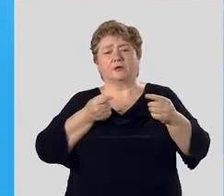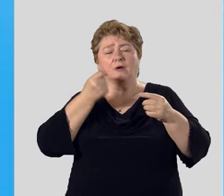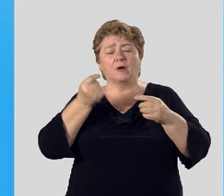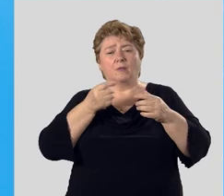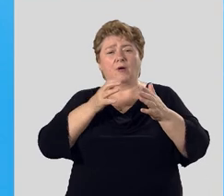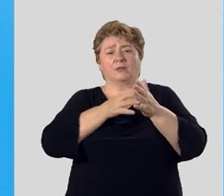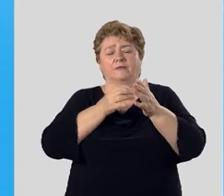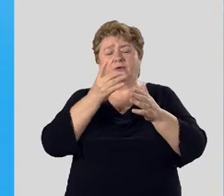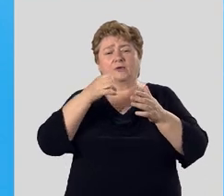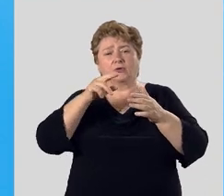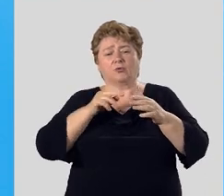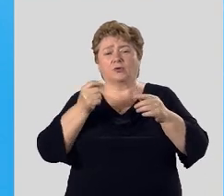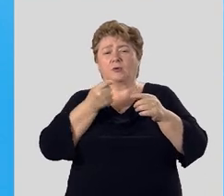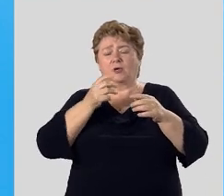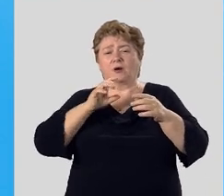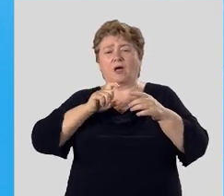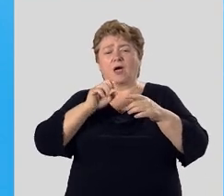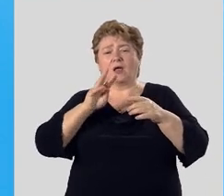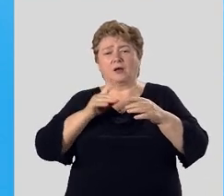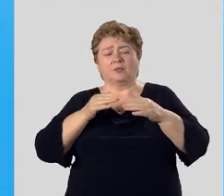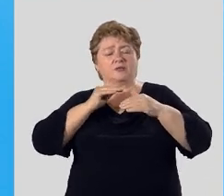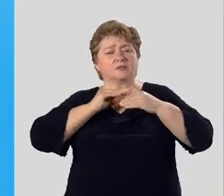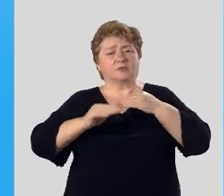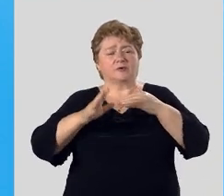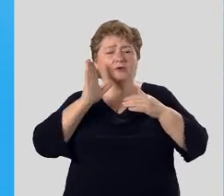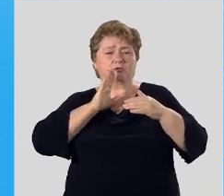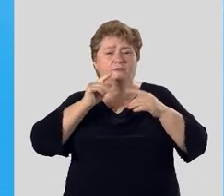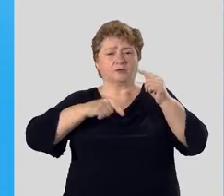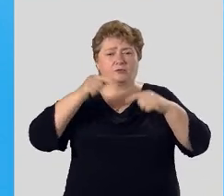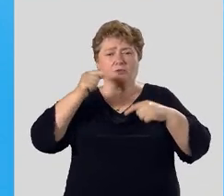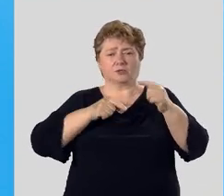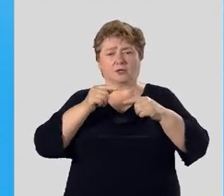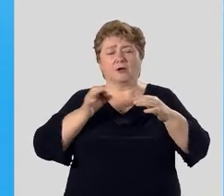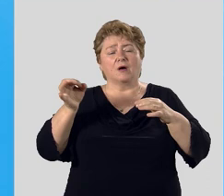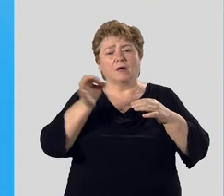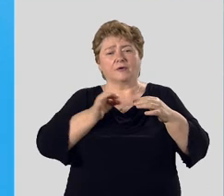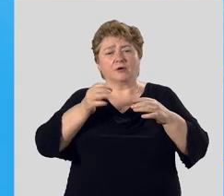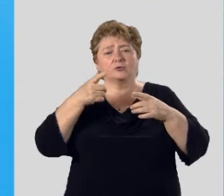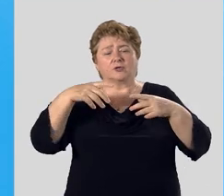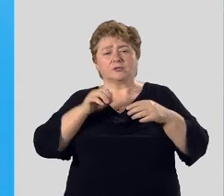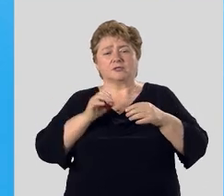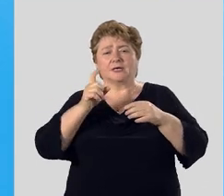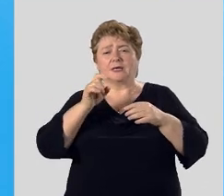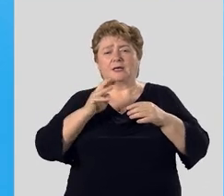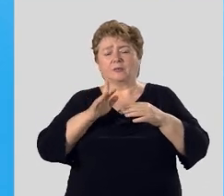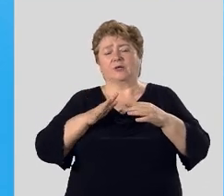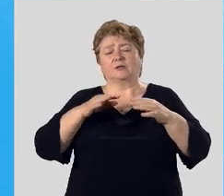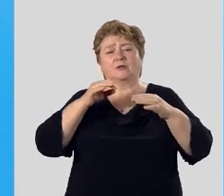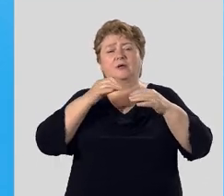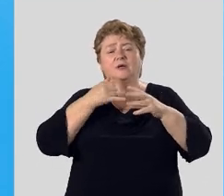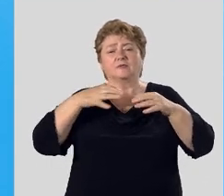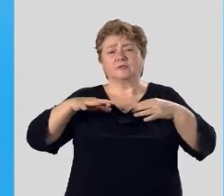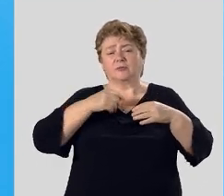как и многие другие микроэлементы, смывается дождевой водой. В районах, где элементов в почве